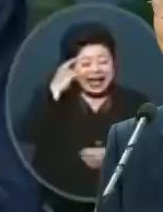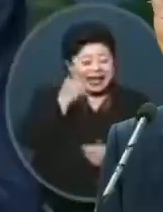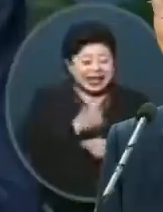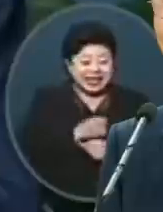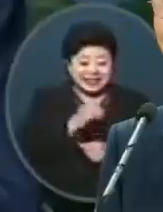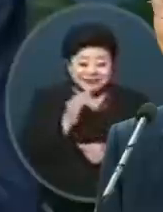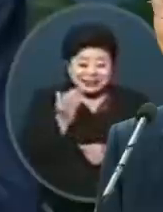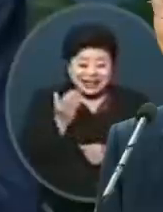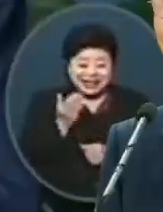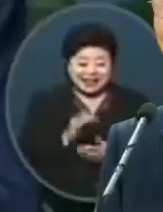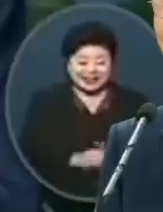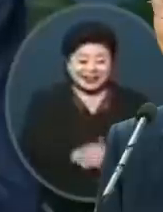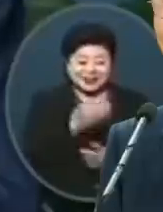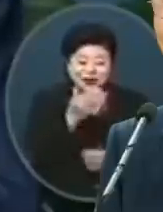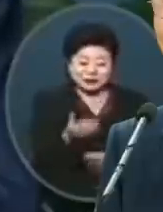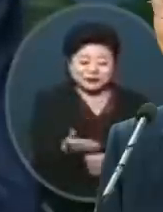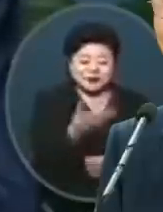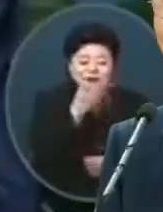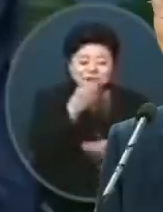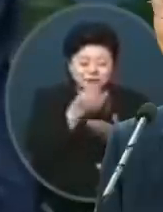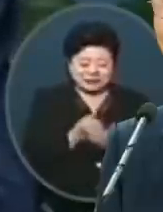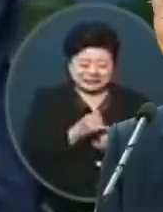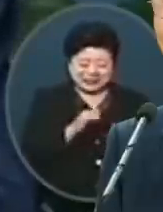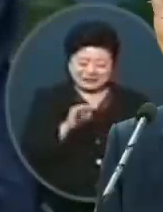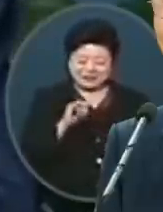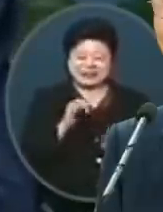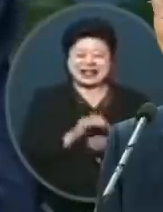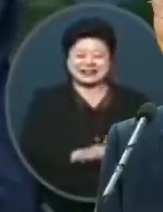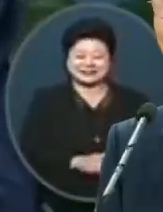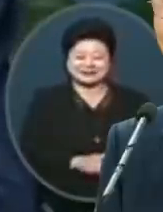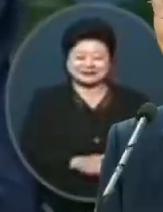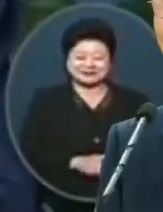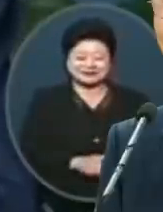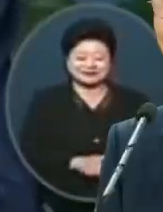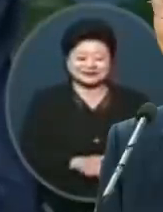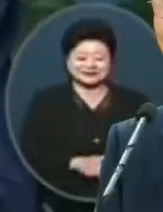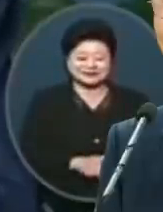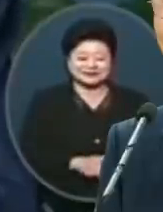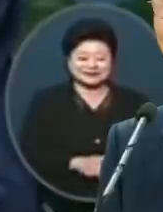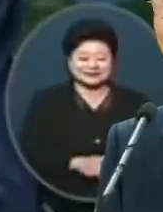것입니다. 여러분은 복받은 사람입니다.